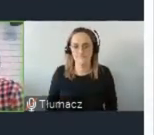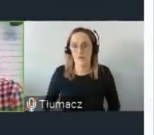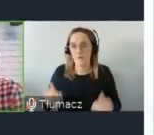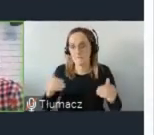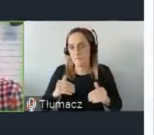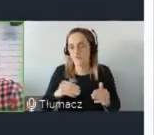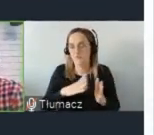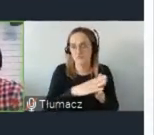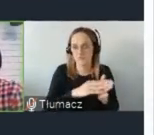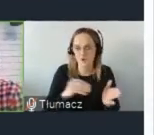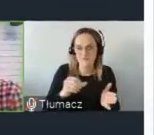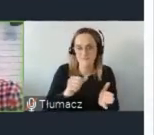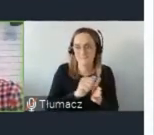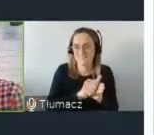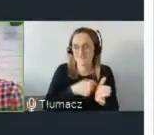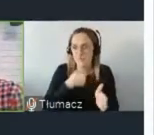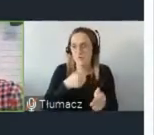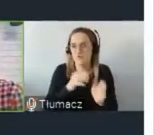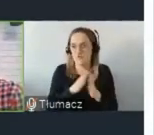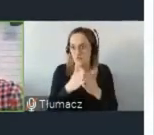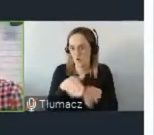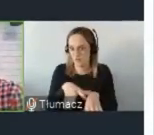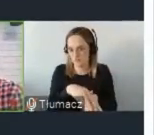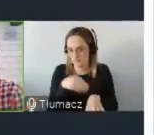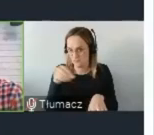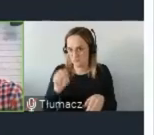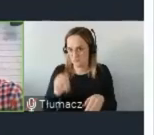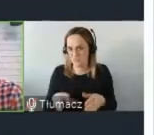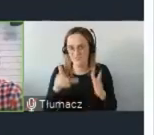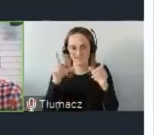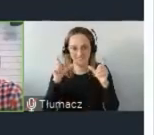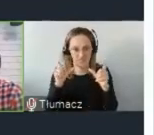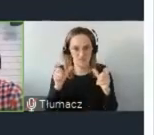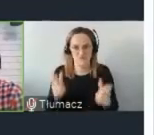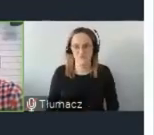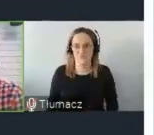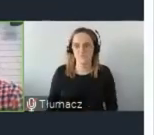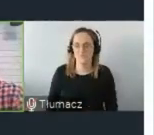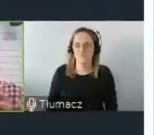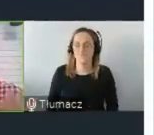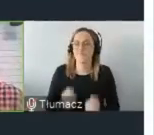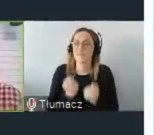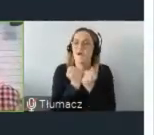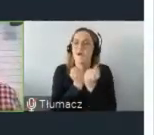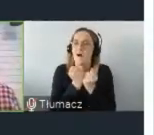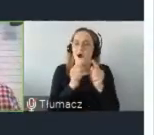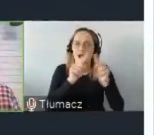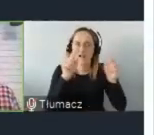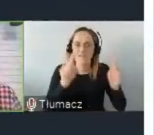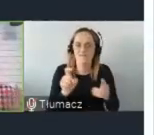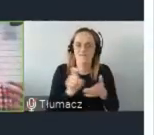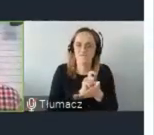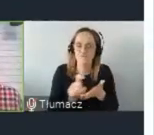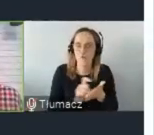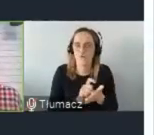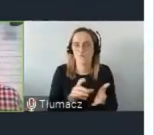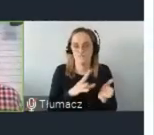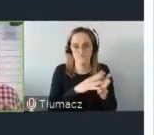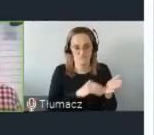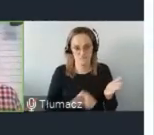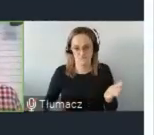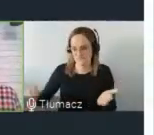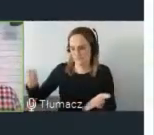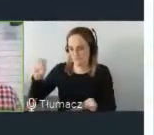Możemy zeskanować okładkę waszej książki, zdjęcia, kartki wydrukowane, które oczywiście spełnia pewne rzeczy i nałożyć na